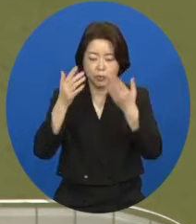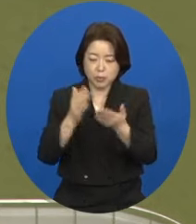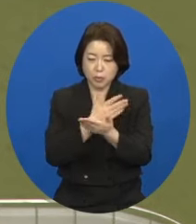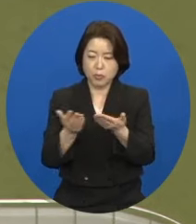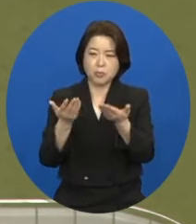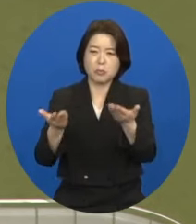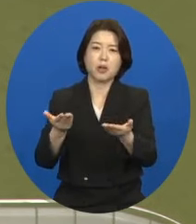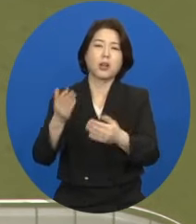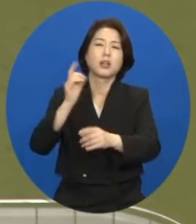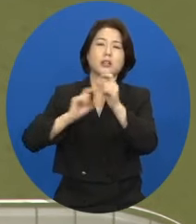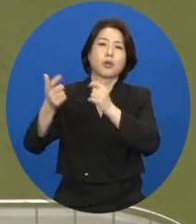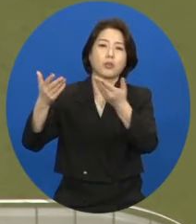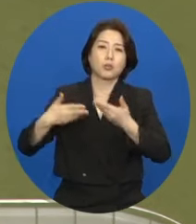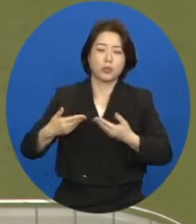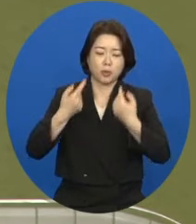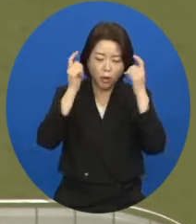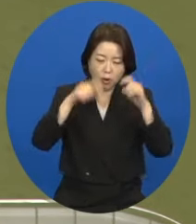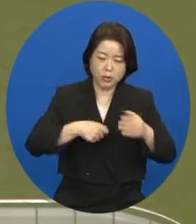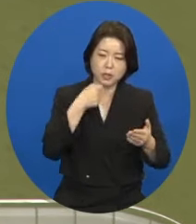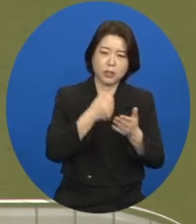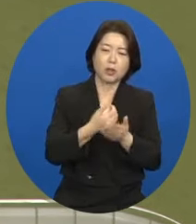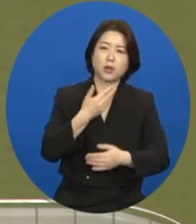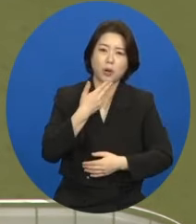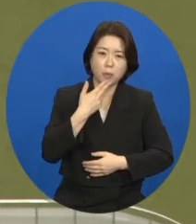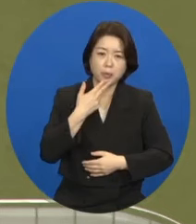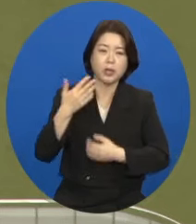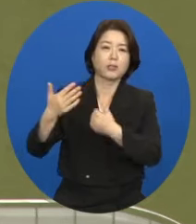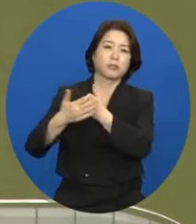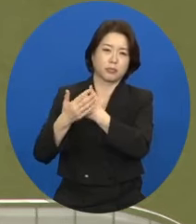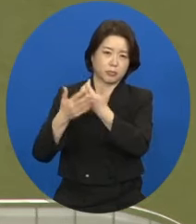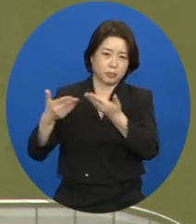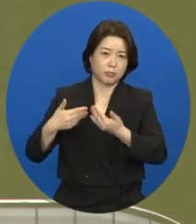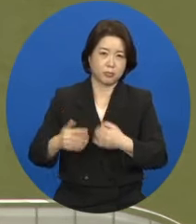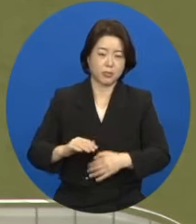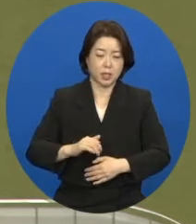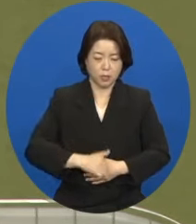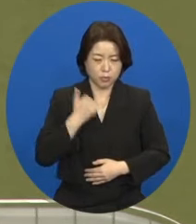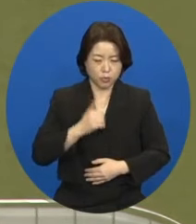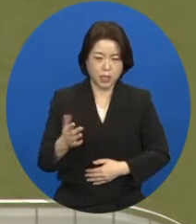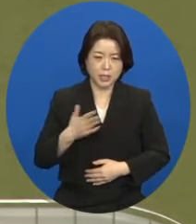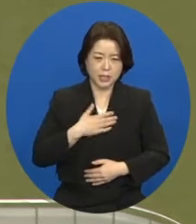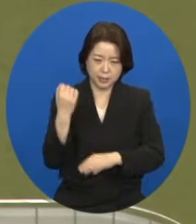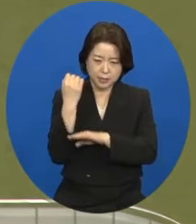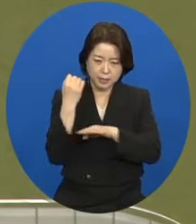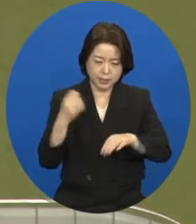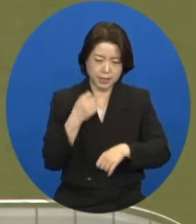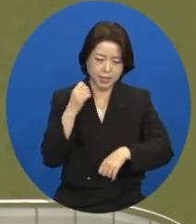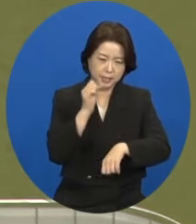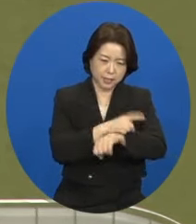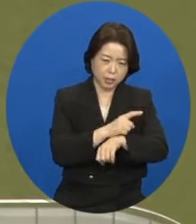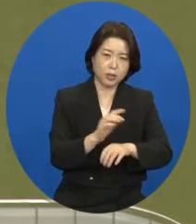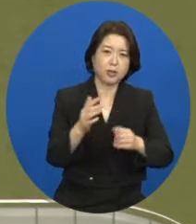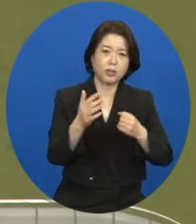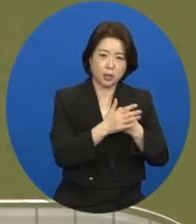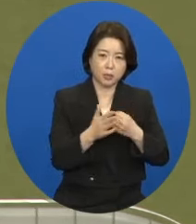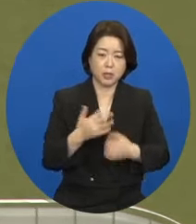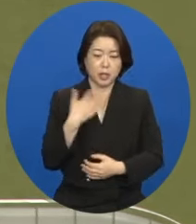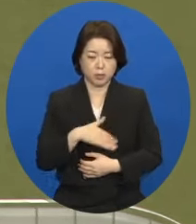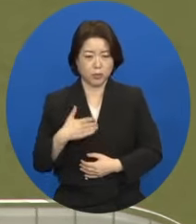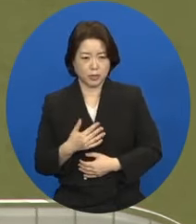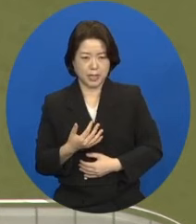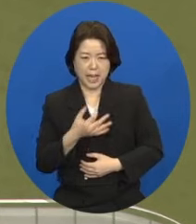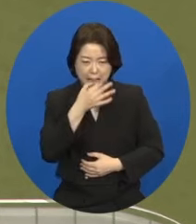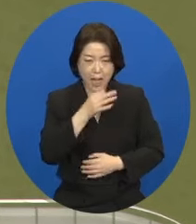더해 주셔서 어리석은 결정을 내리지 않게 하시고 분노나 저의 어떤 기질로 인하여서 육신의 소욕이